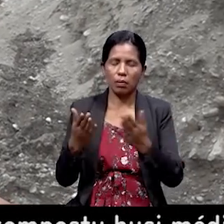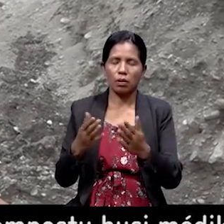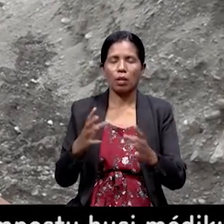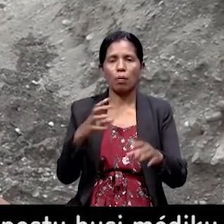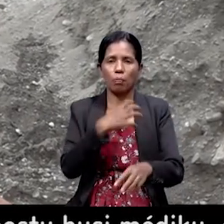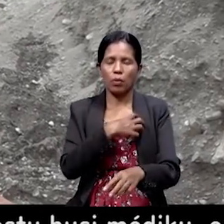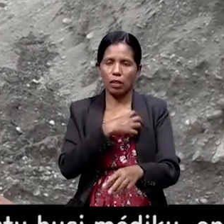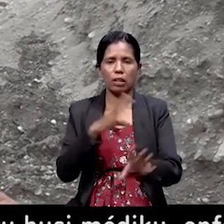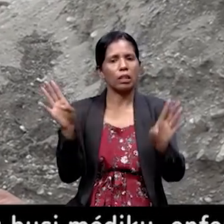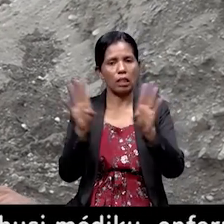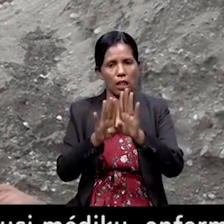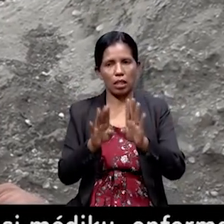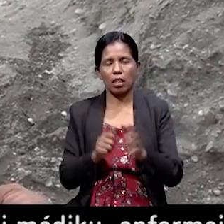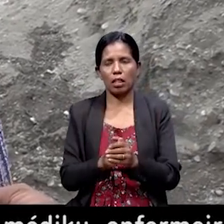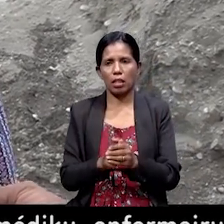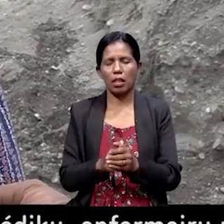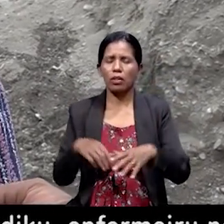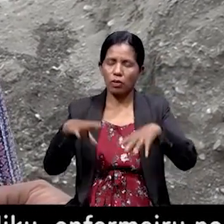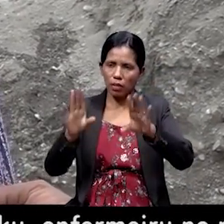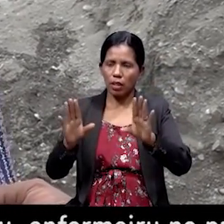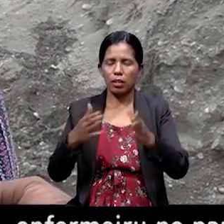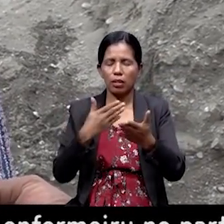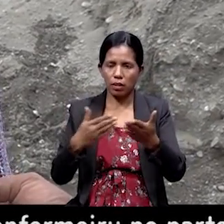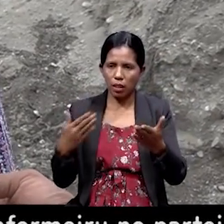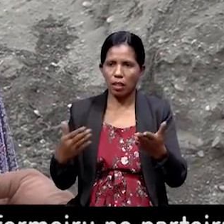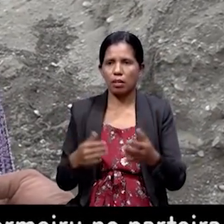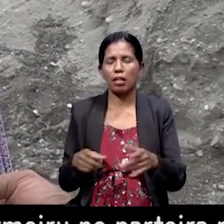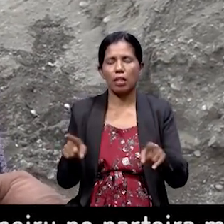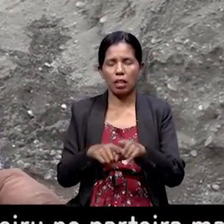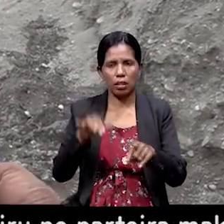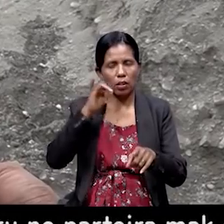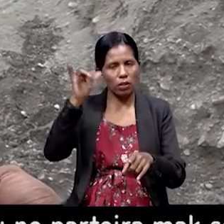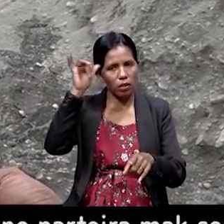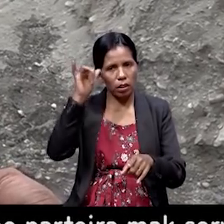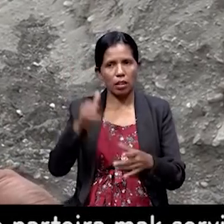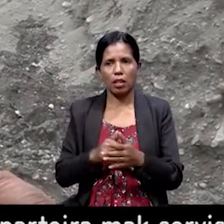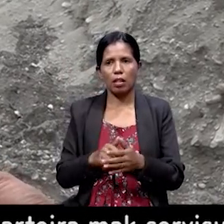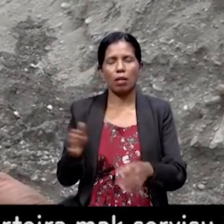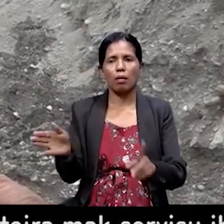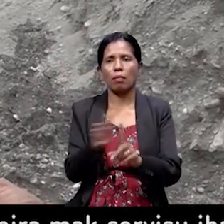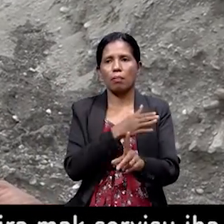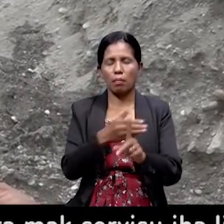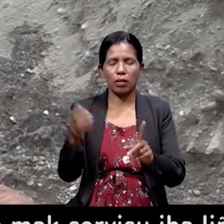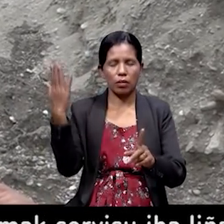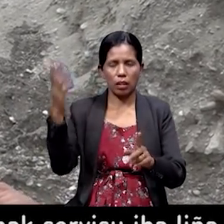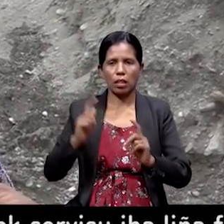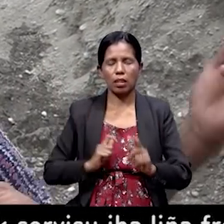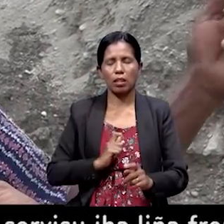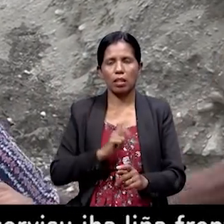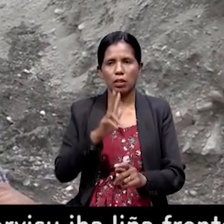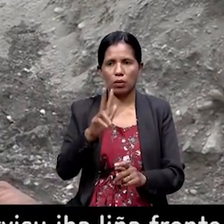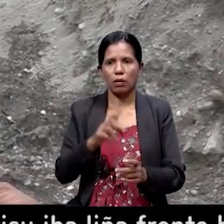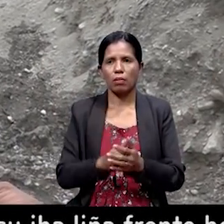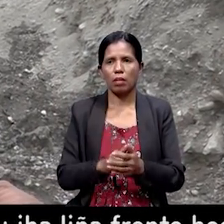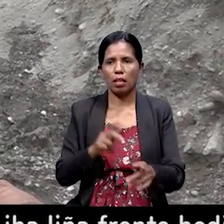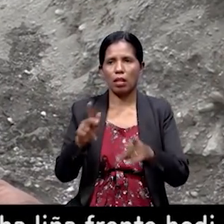Polisi meti. Awat file lima nitik buat rumah bos, han saya tahu kursi kur beruak. Baku ya tas tolu ne bahan. Ima be hola